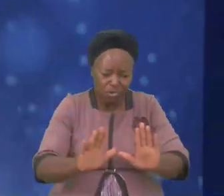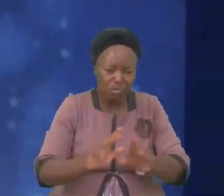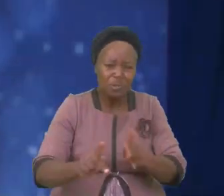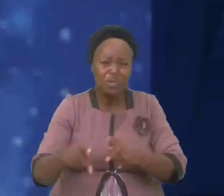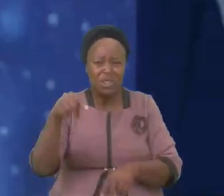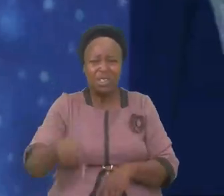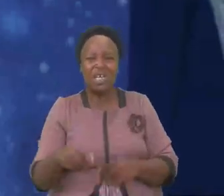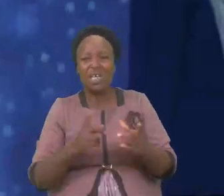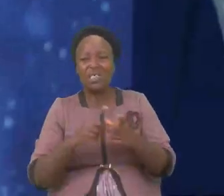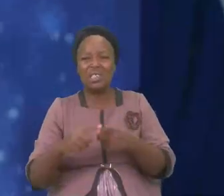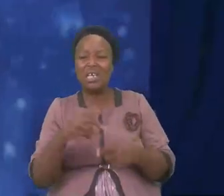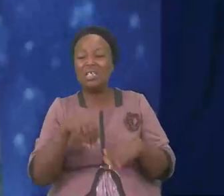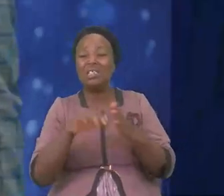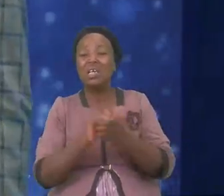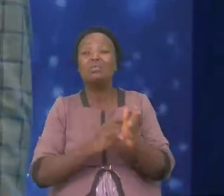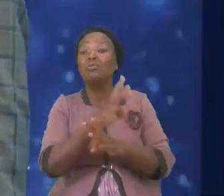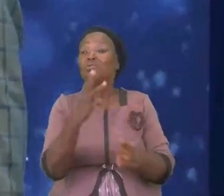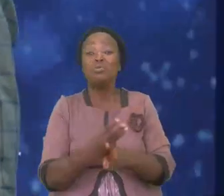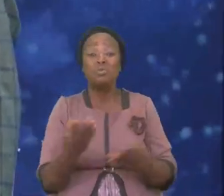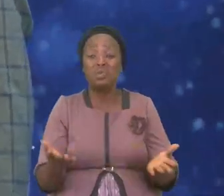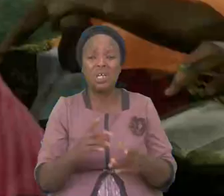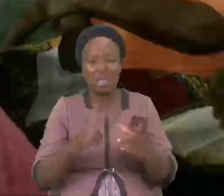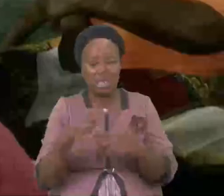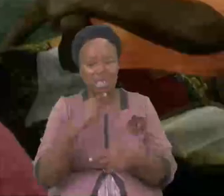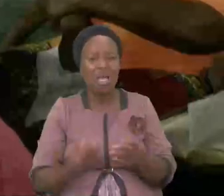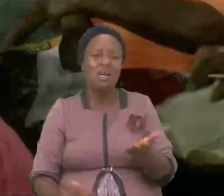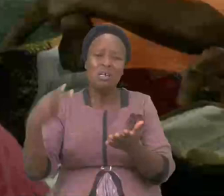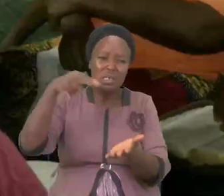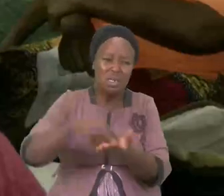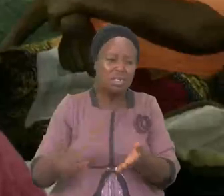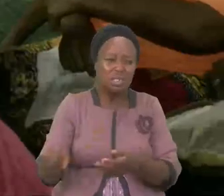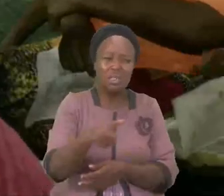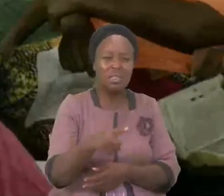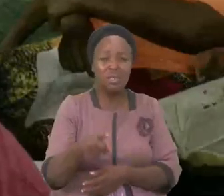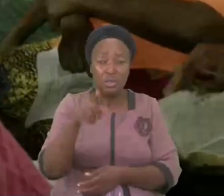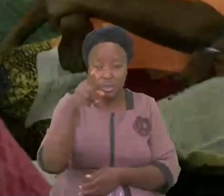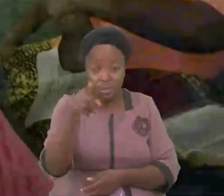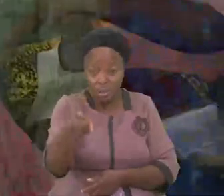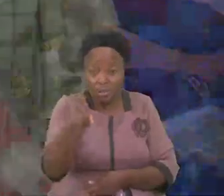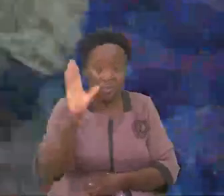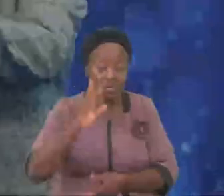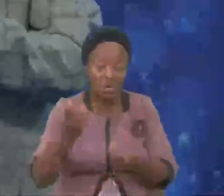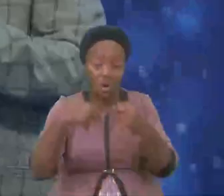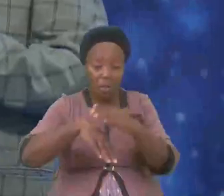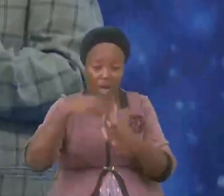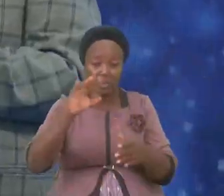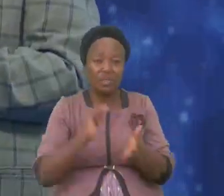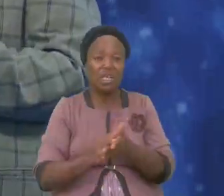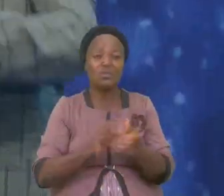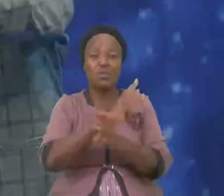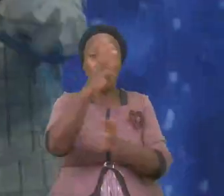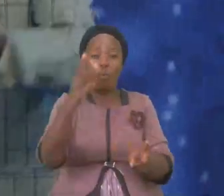Et qui maintient les gens. Et idée, levez-vous. Vous sortirez de